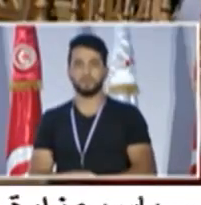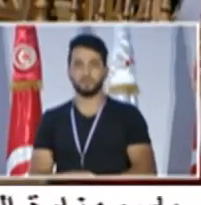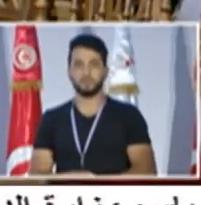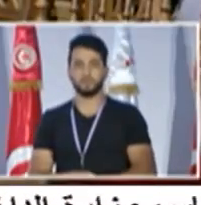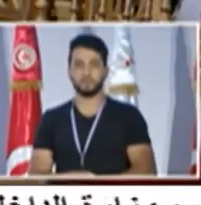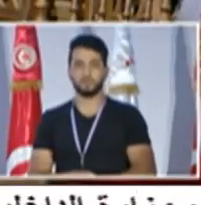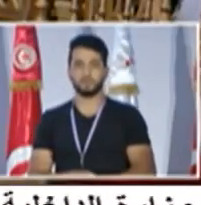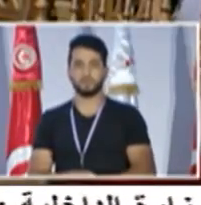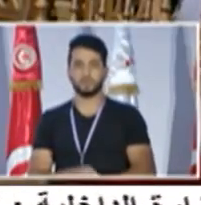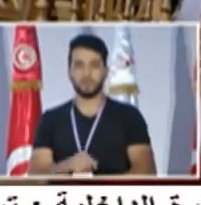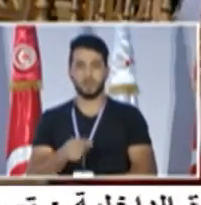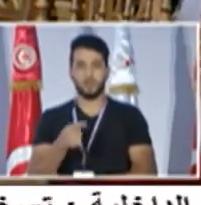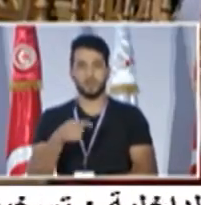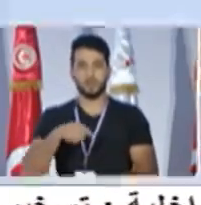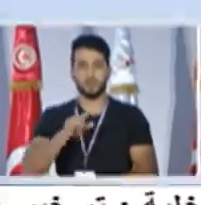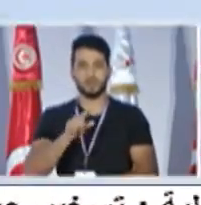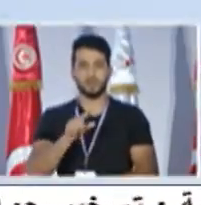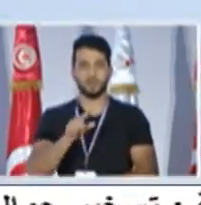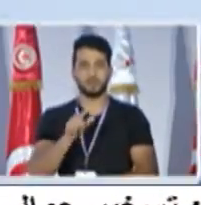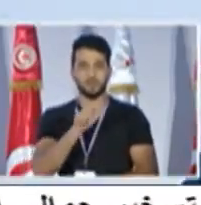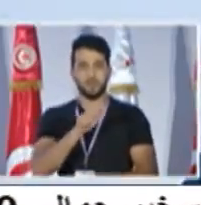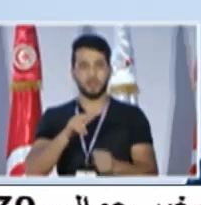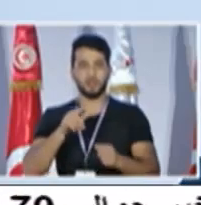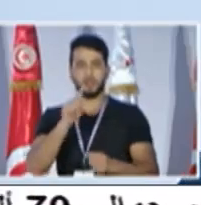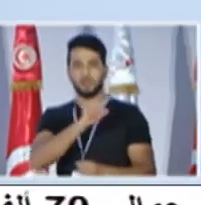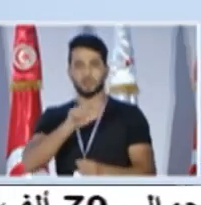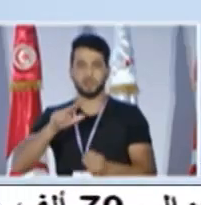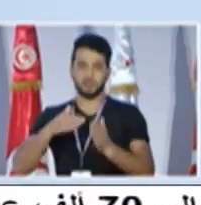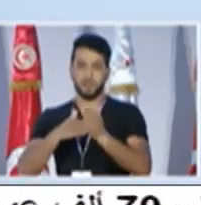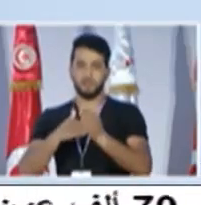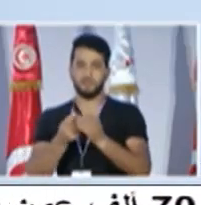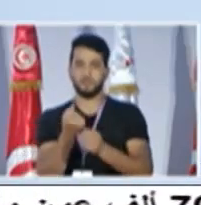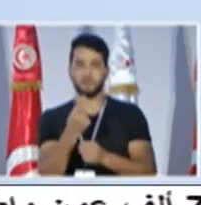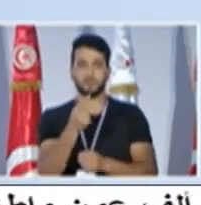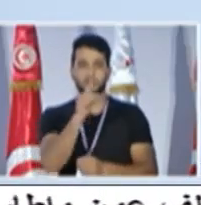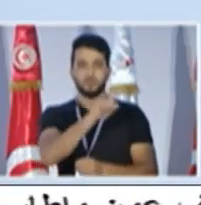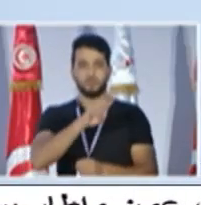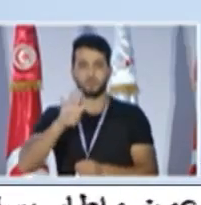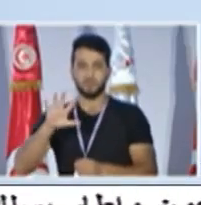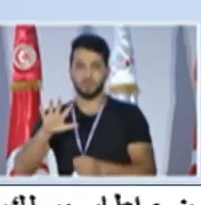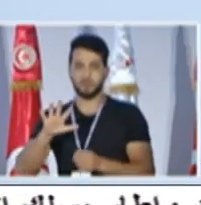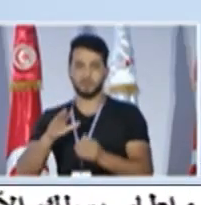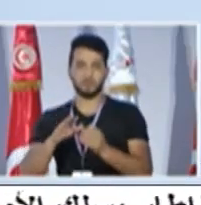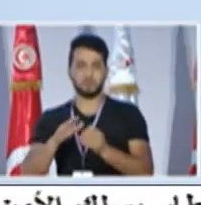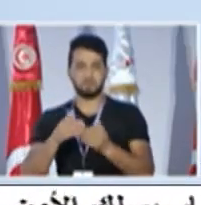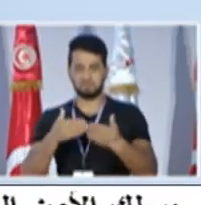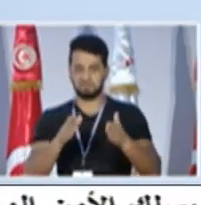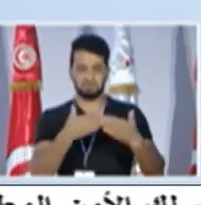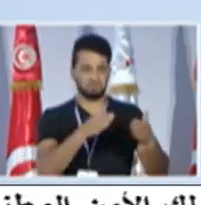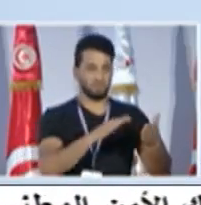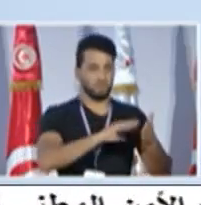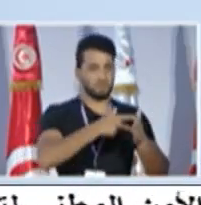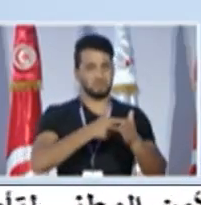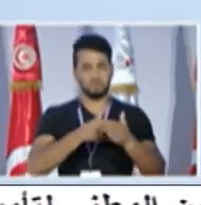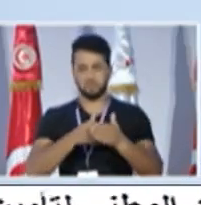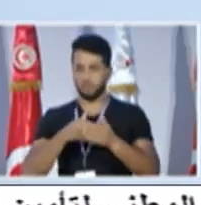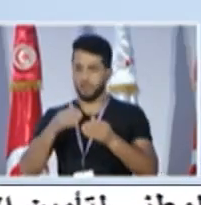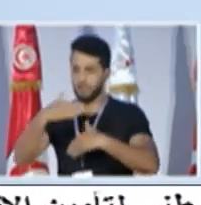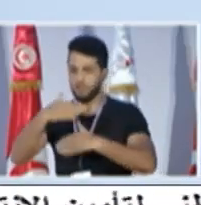19313 1115 حلو ثمانيه الصبح بكل المواد الانتخابيه